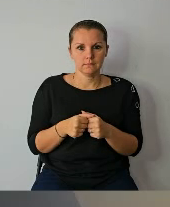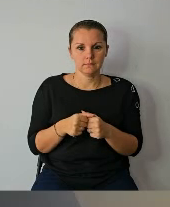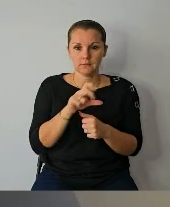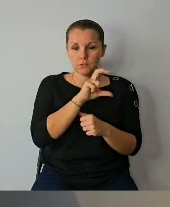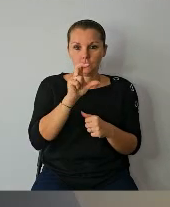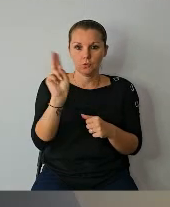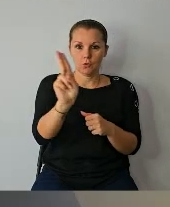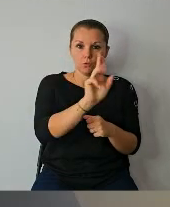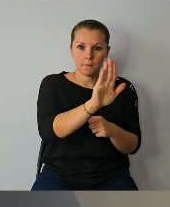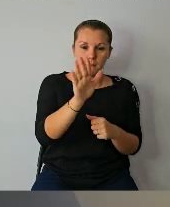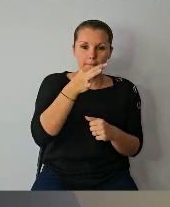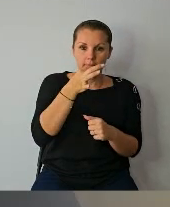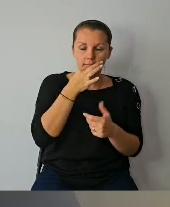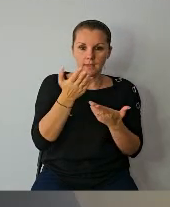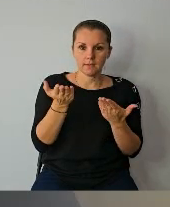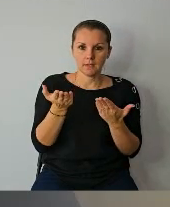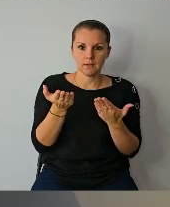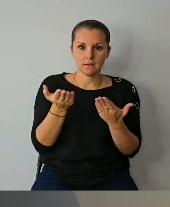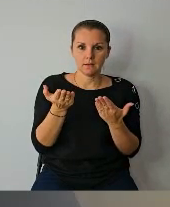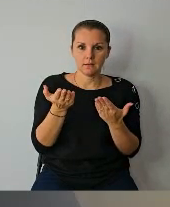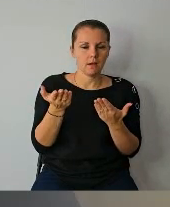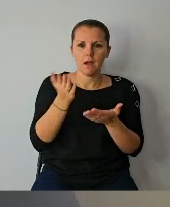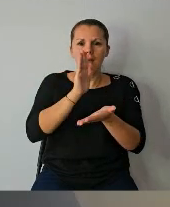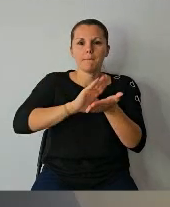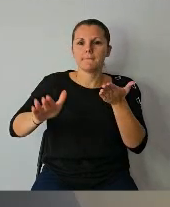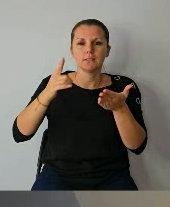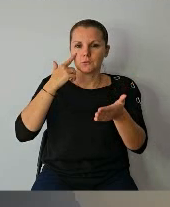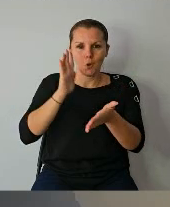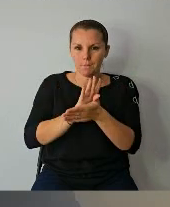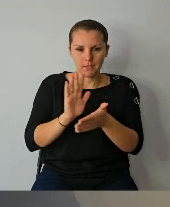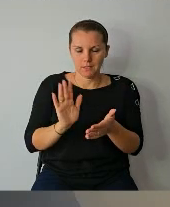Czy ktoś z Państwa ma jakieś pytania? Bez opinii.